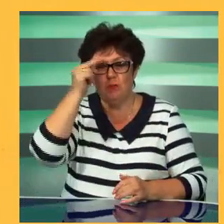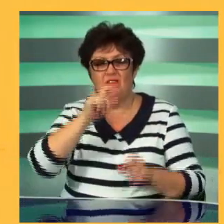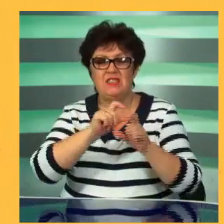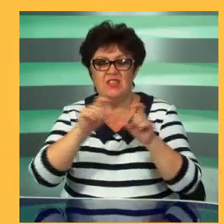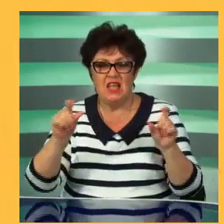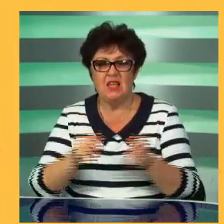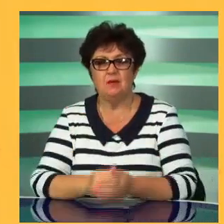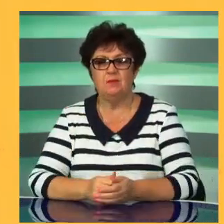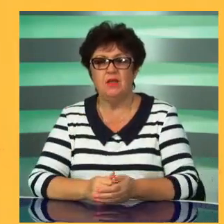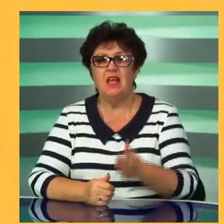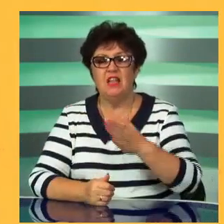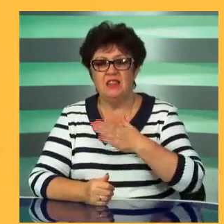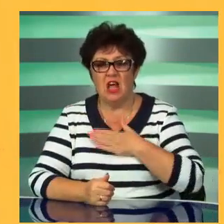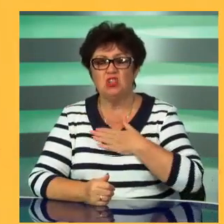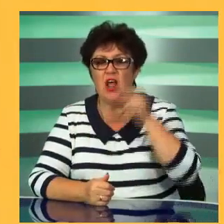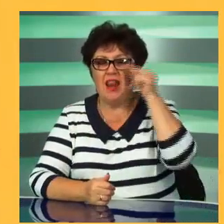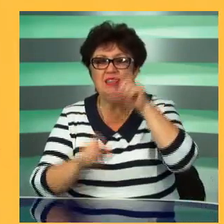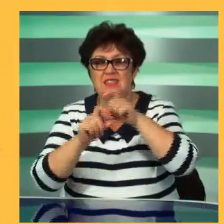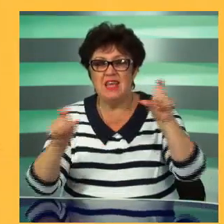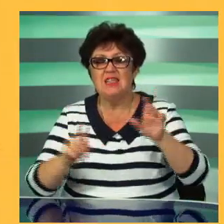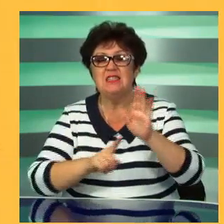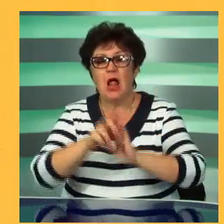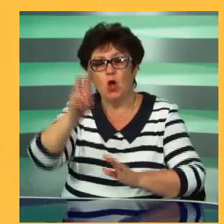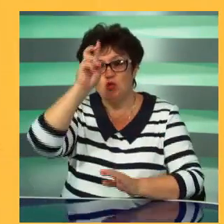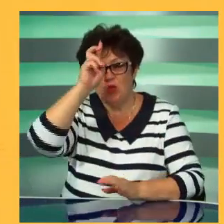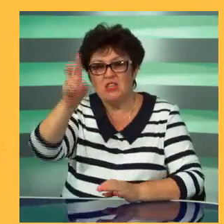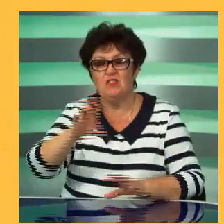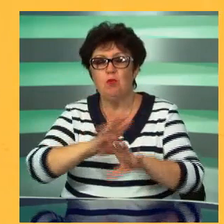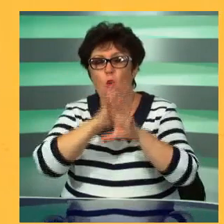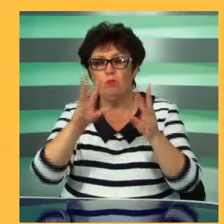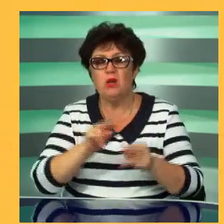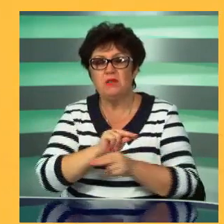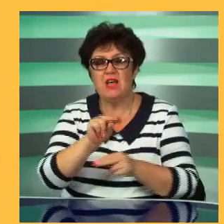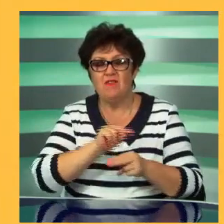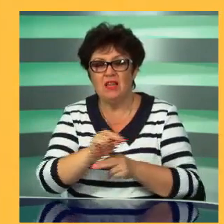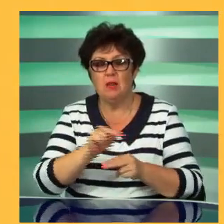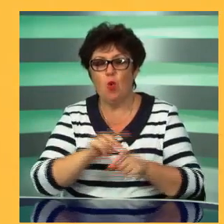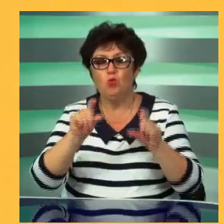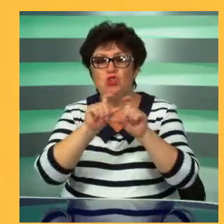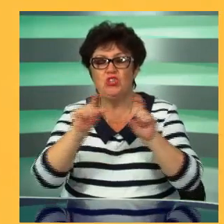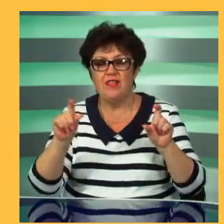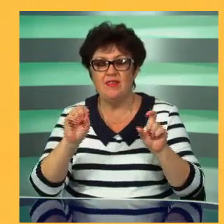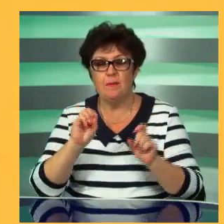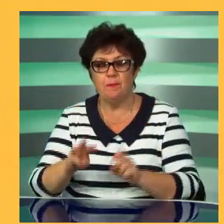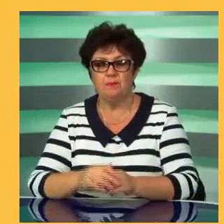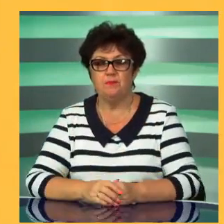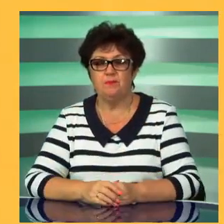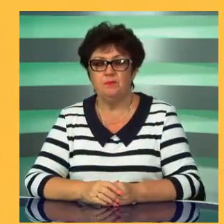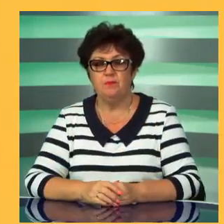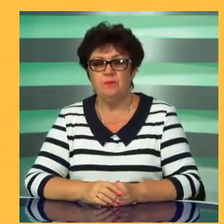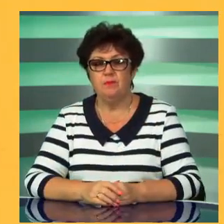заведения. Наш лицей стал государственным общеобразовательным учреждением.